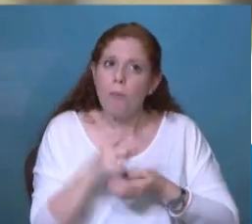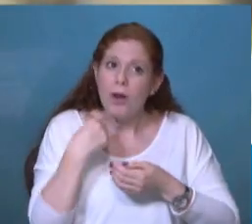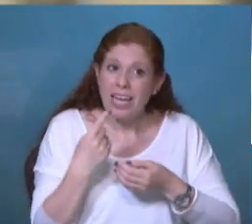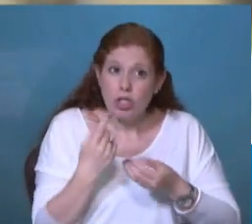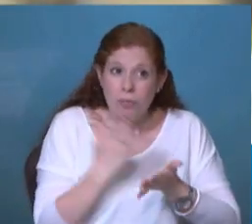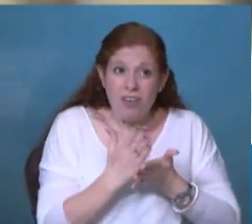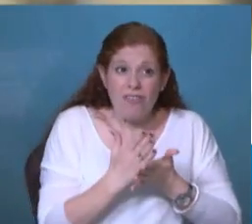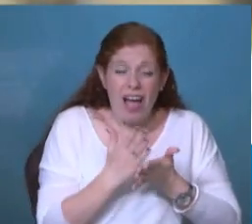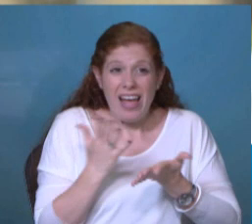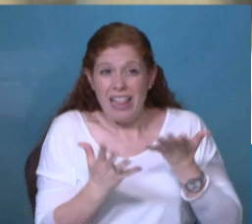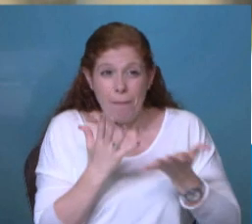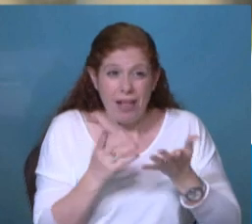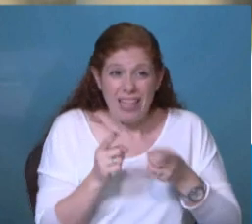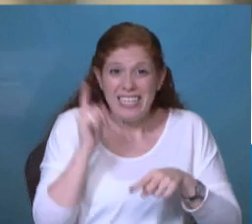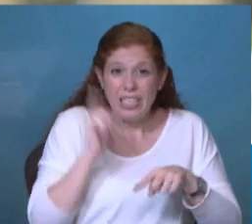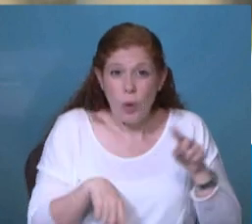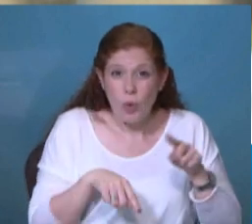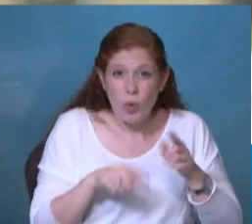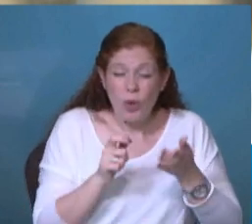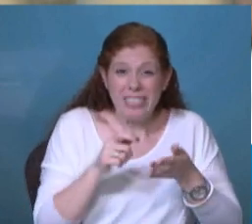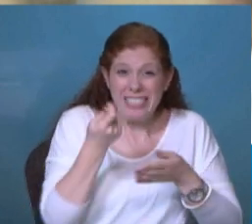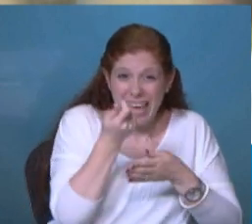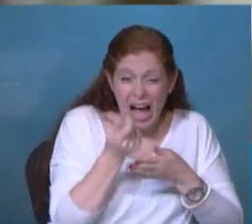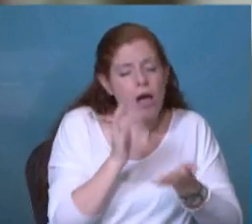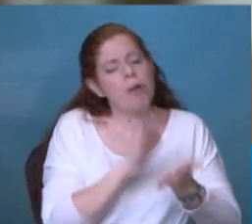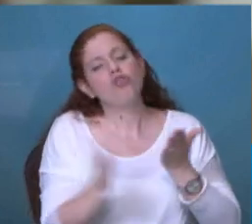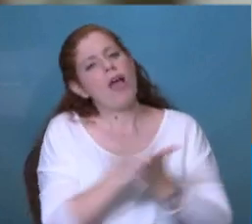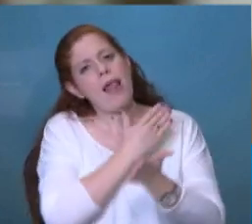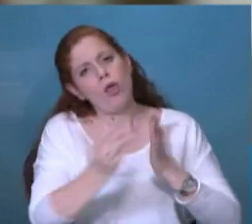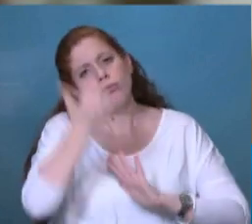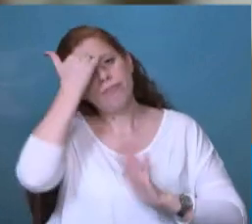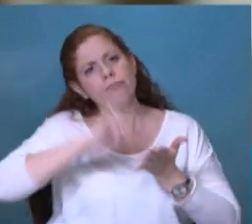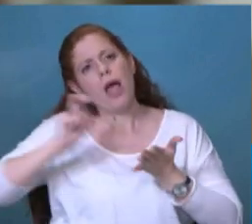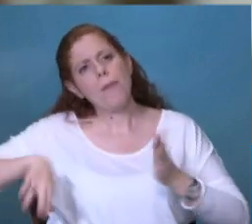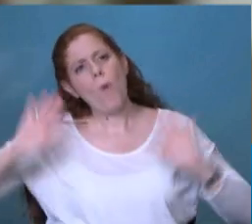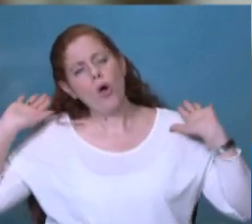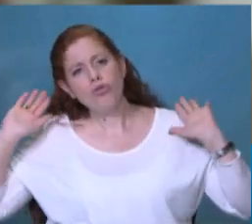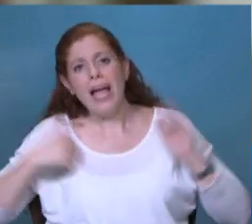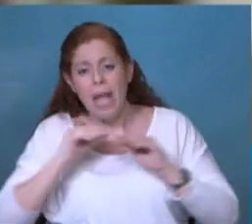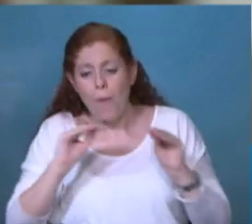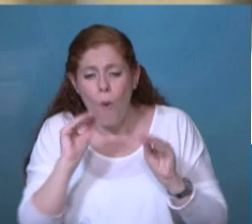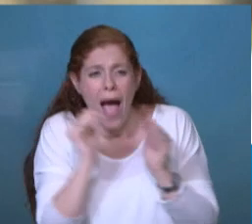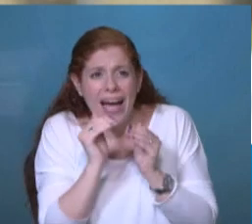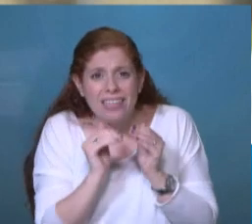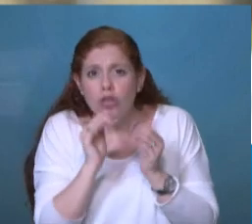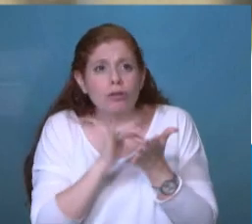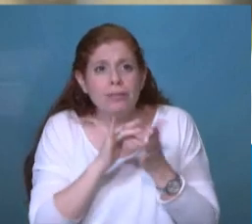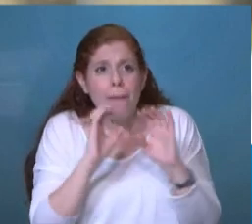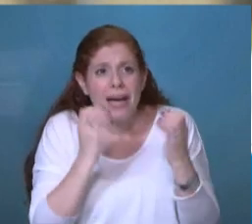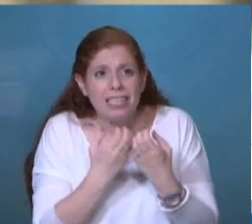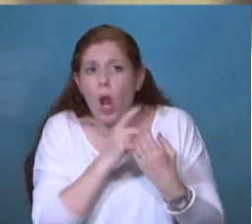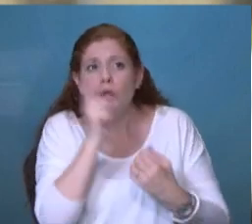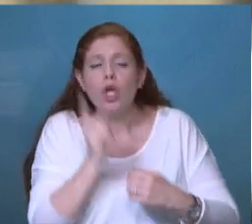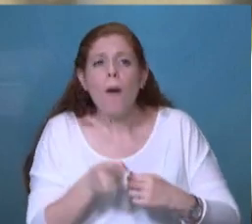אז הטעויות שכר האלה הם אלה שנותנות את הביתה האחרונה. אני המורה הקטן, זה שנמצא בכיתה, לא זה